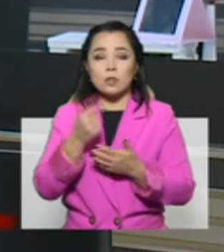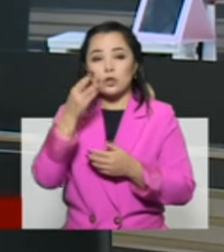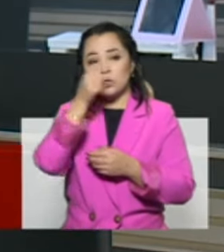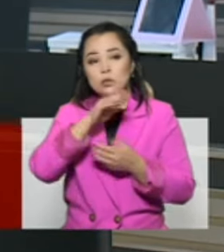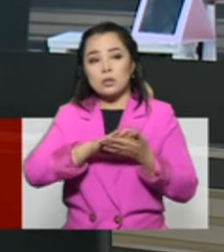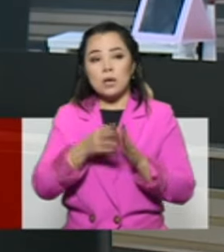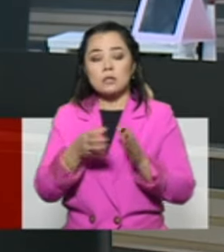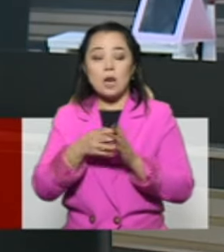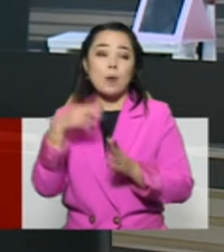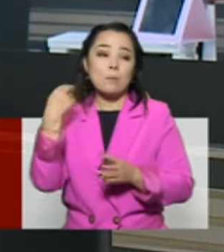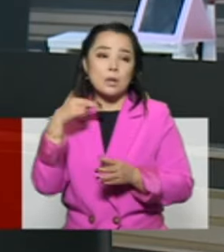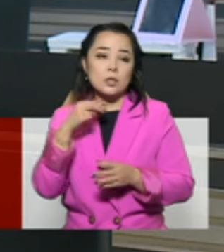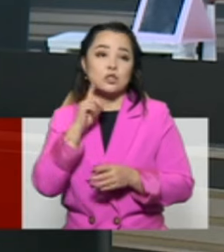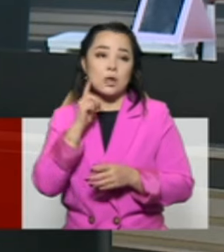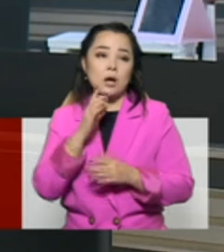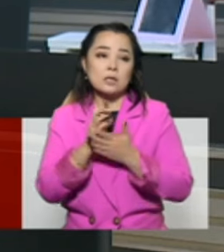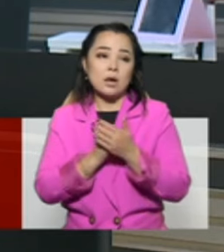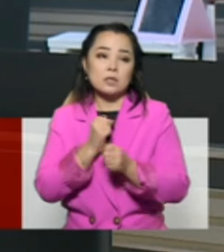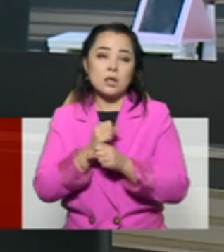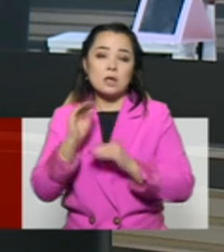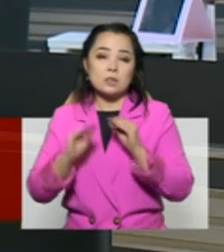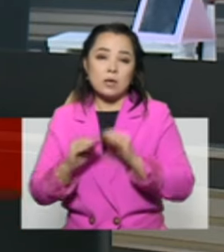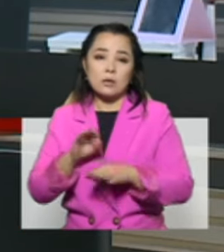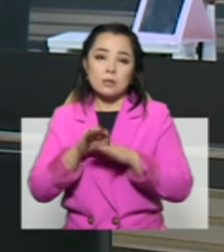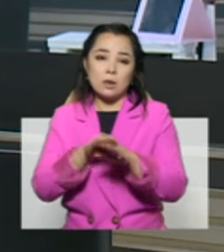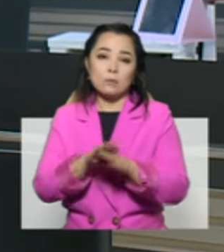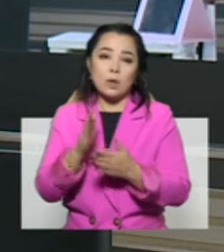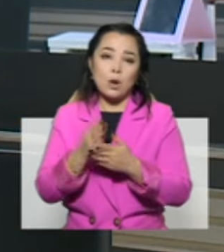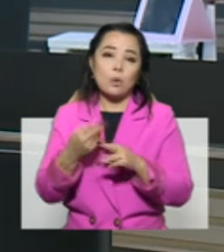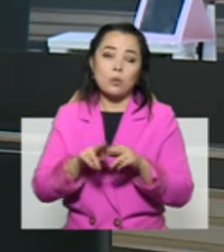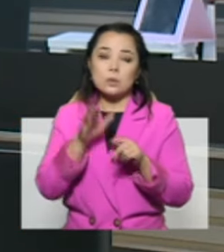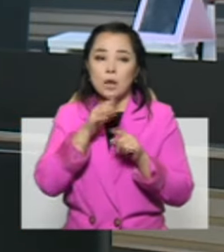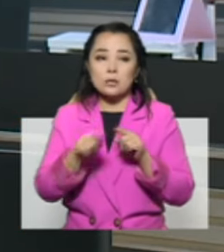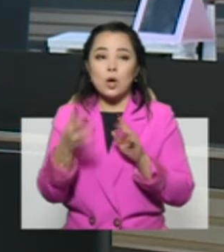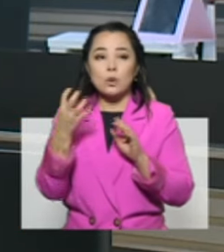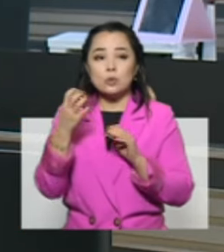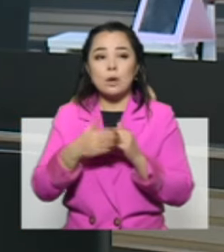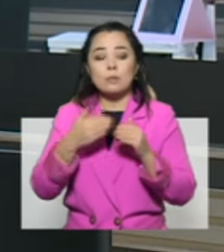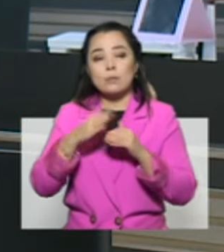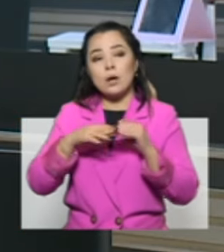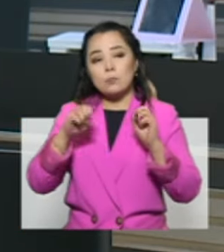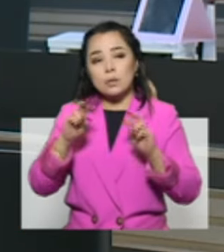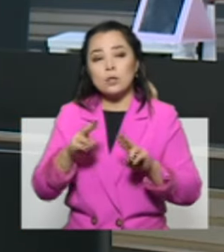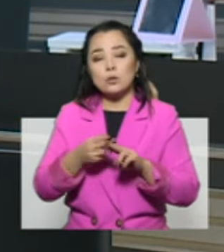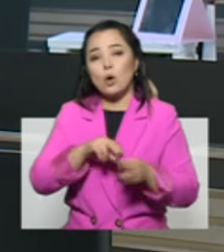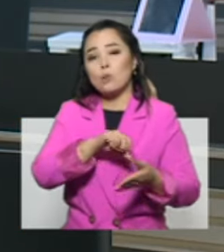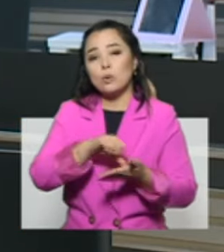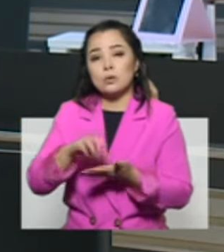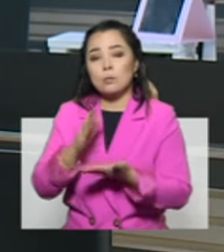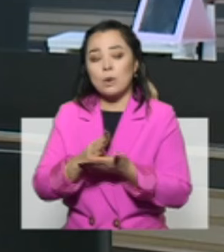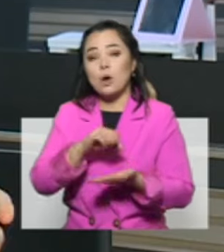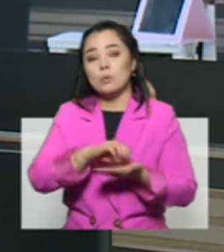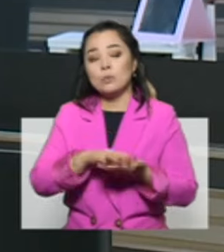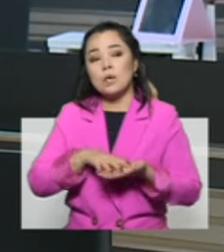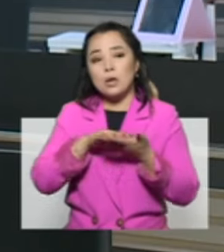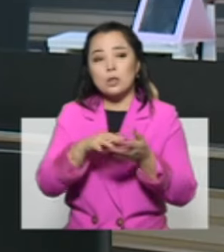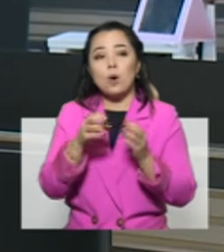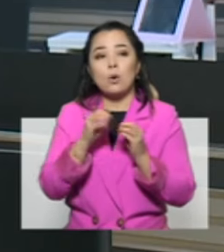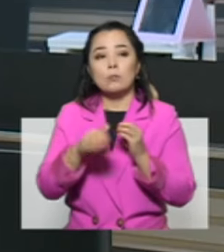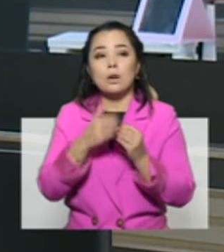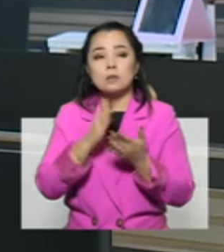бері президенттің жас кадрлар резервін жасақтап келеді. Оған осы аралықта 400 маман мүше болған. Ал өтініш бергендер 10 мың деп